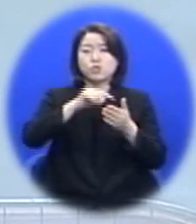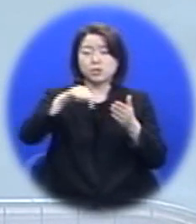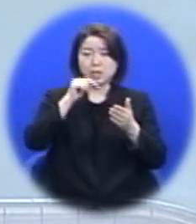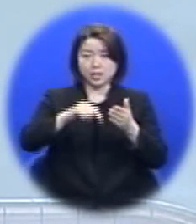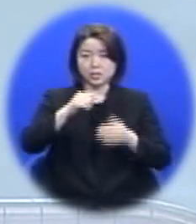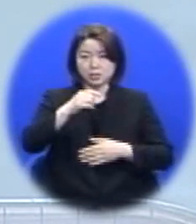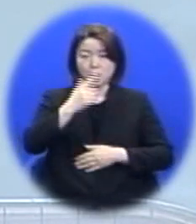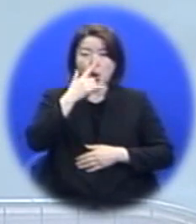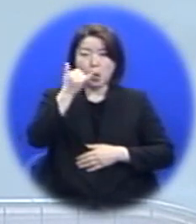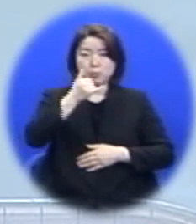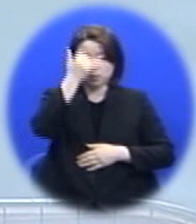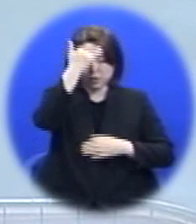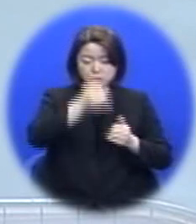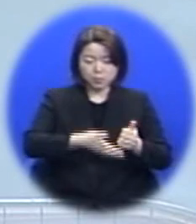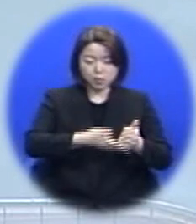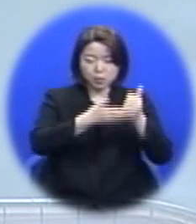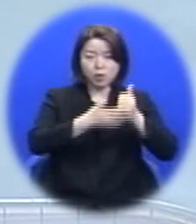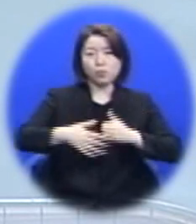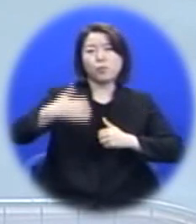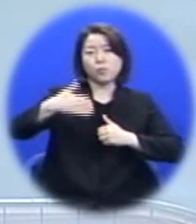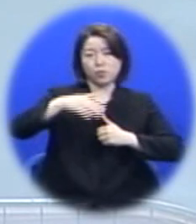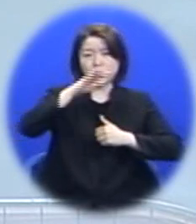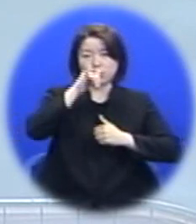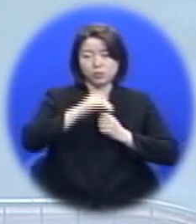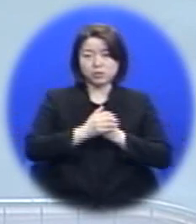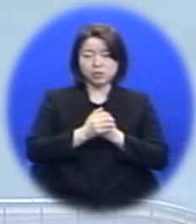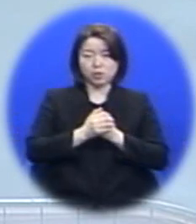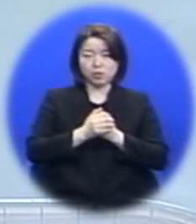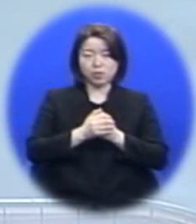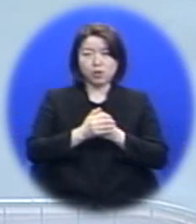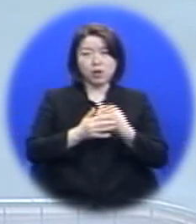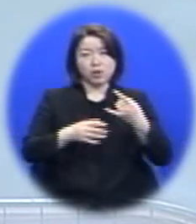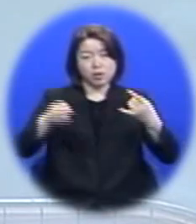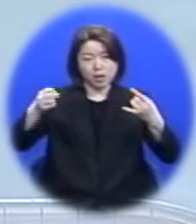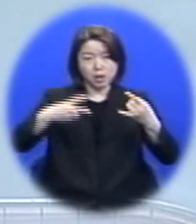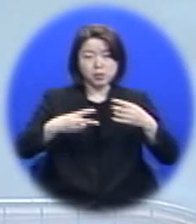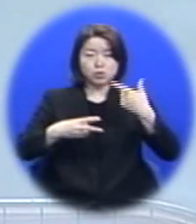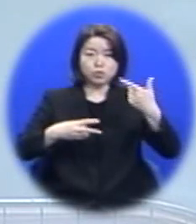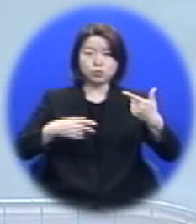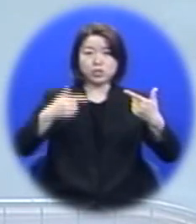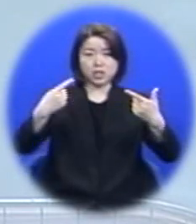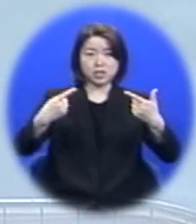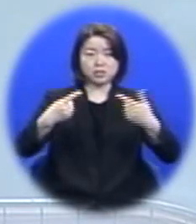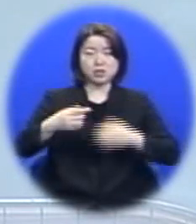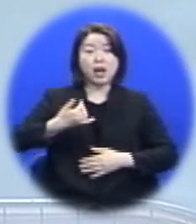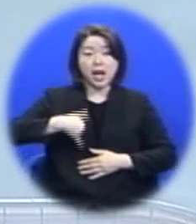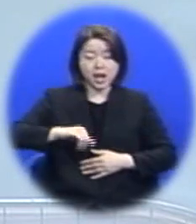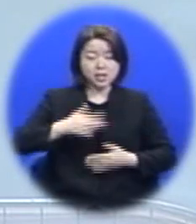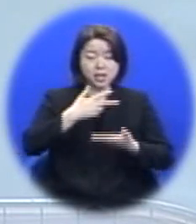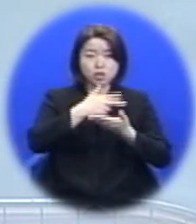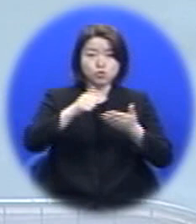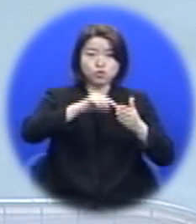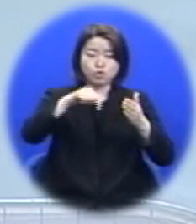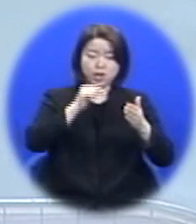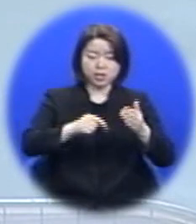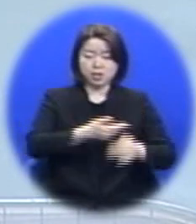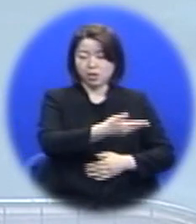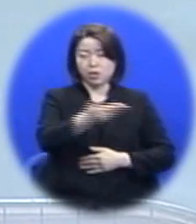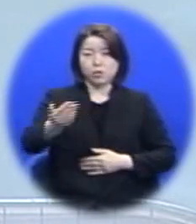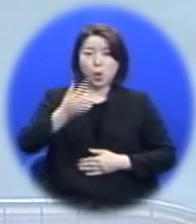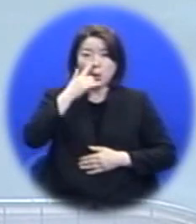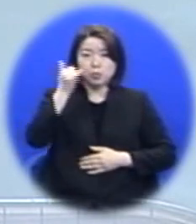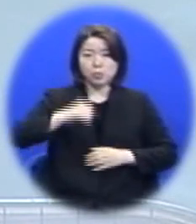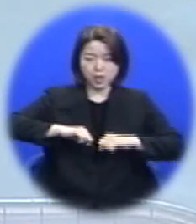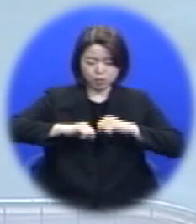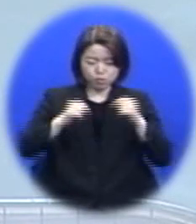우리에게 권합니다. 에베소서 6장 1절에 자녀들아 주 안에서 너희 부모에게 순종하라.